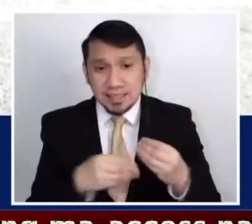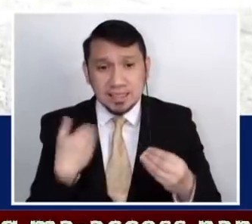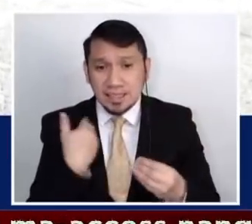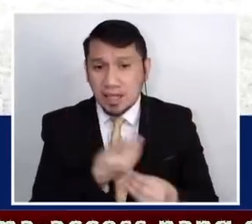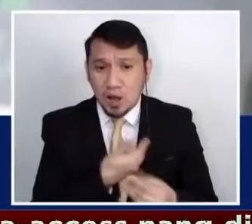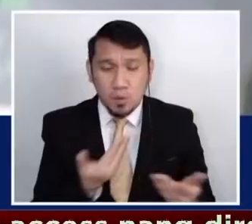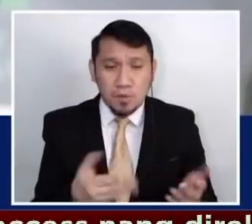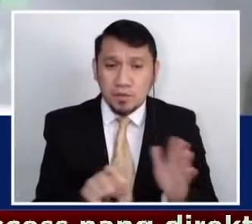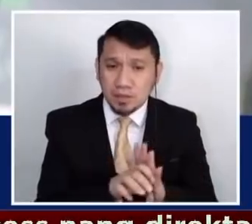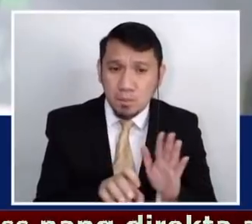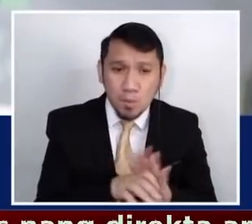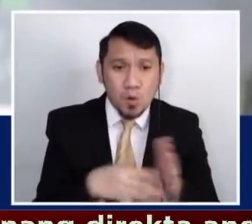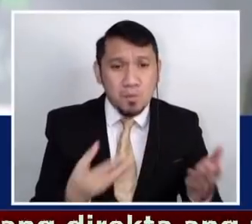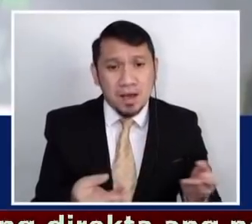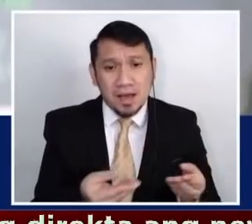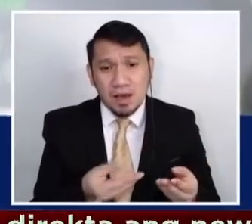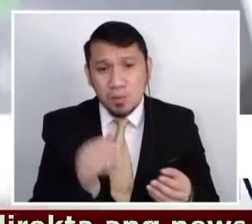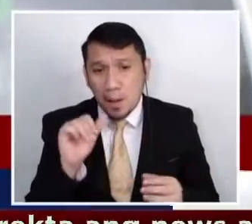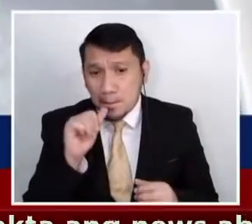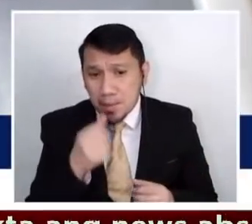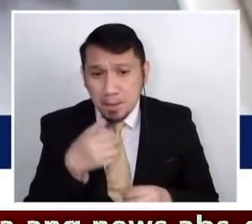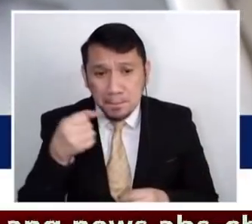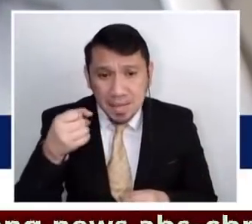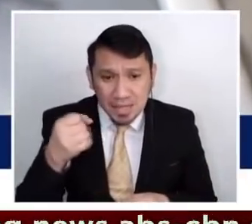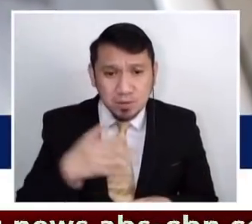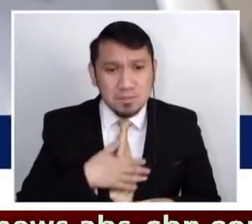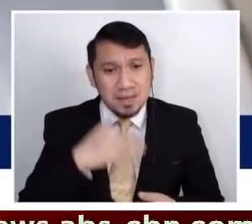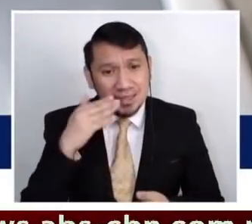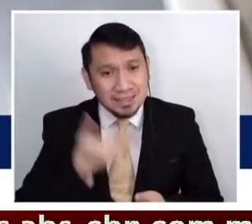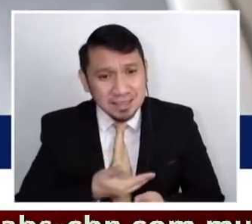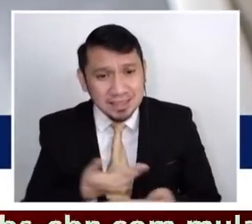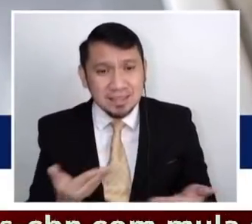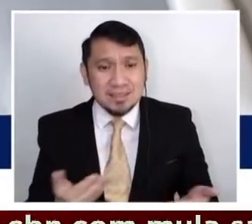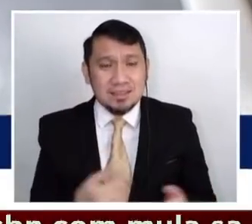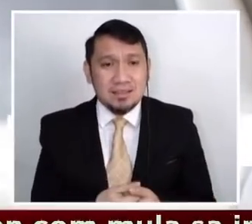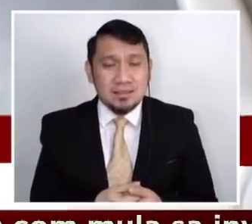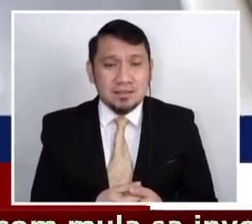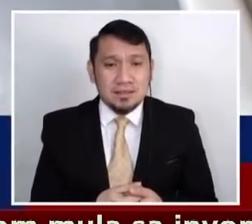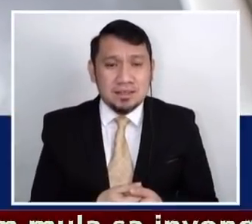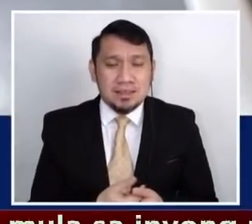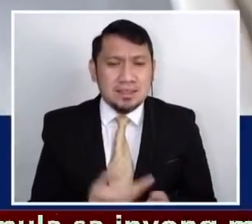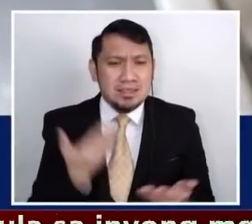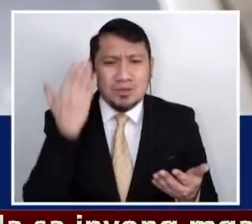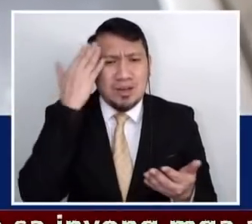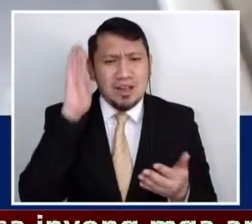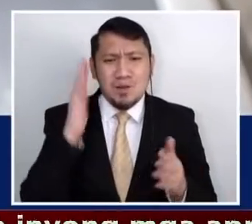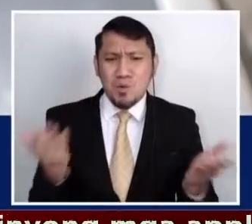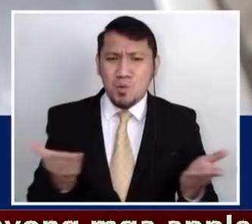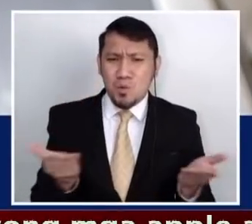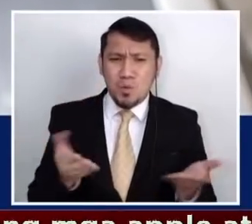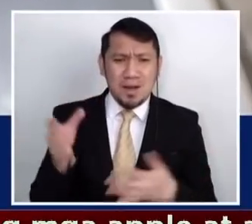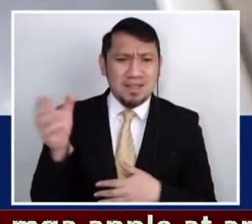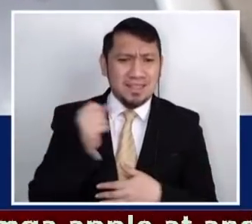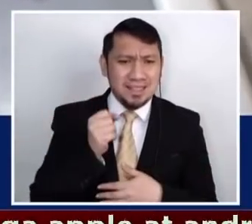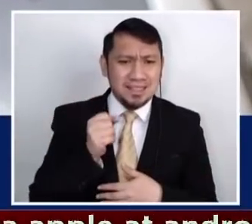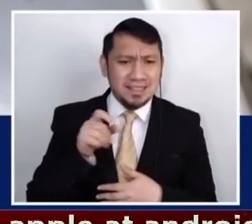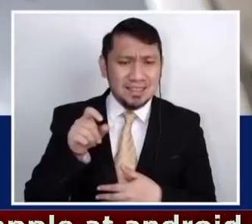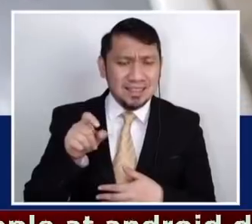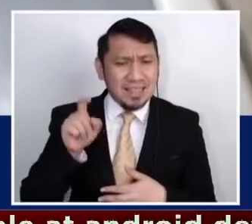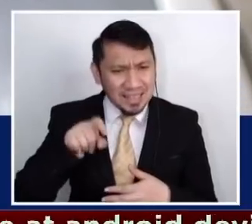panggata sa anak. Nakakainip. Tsaka hindi mo alam kung saan mo siya kukunin eh. Dapat may ano ang gobyerno natin